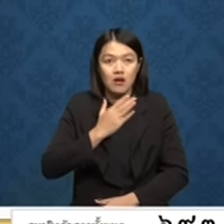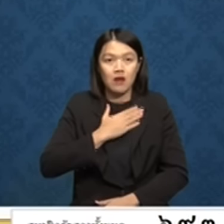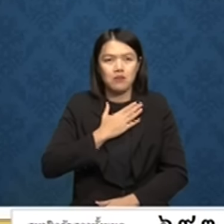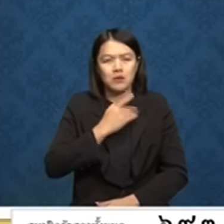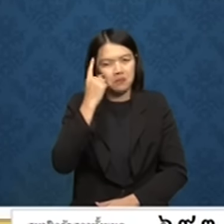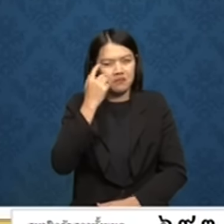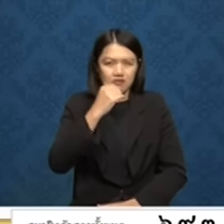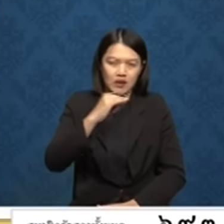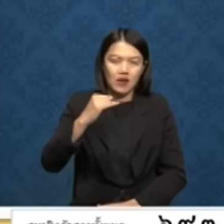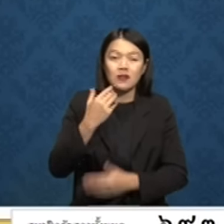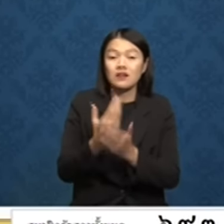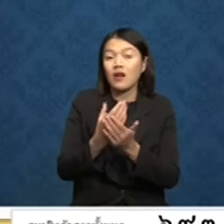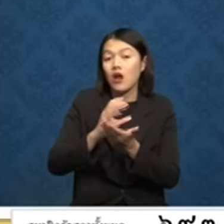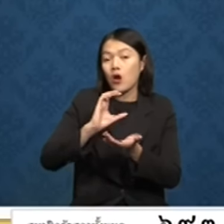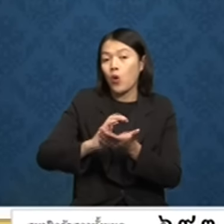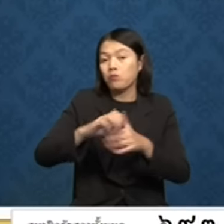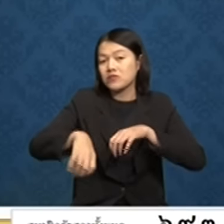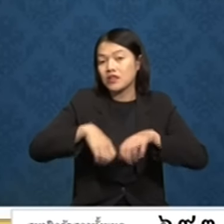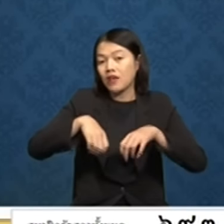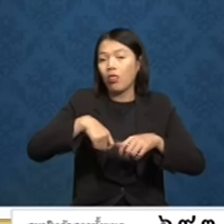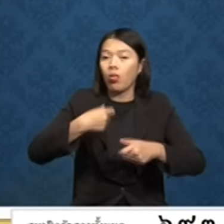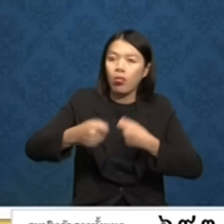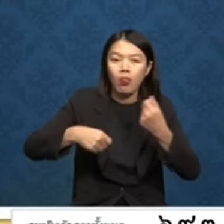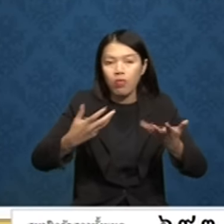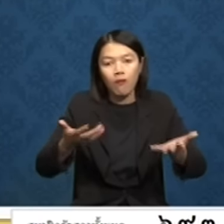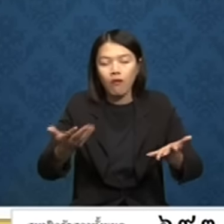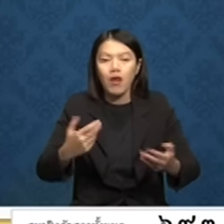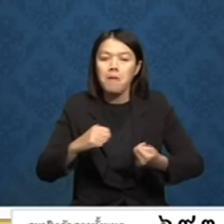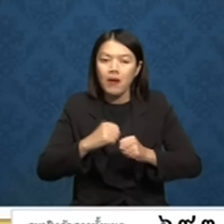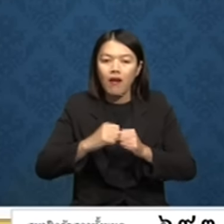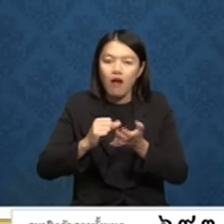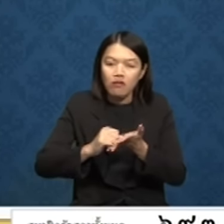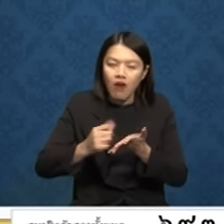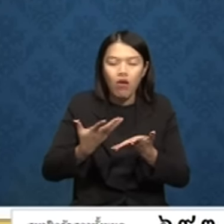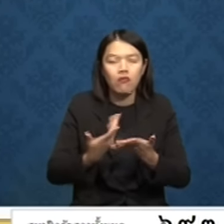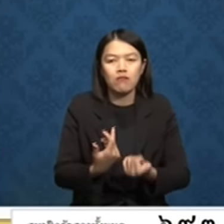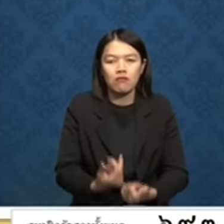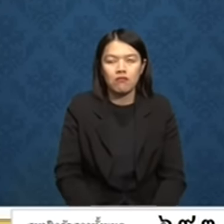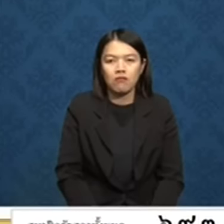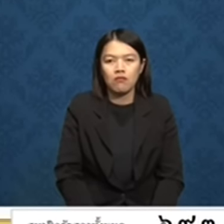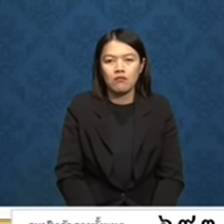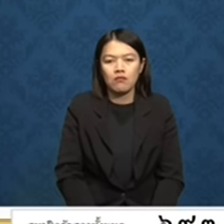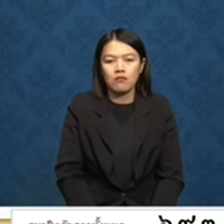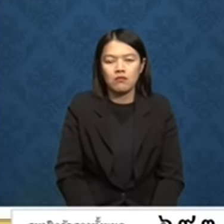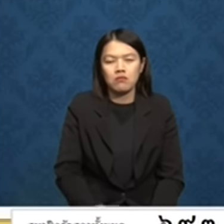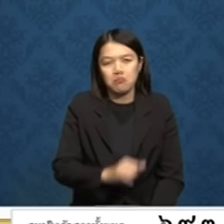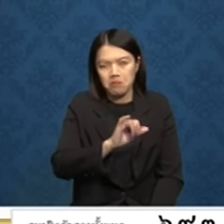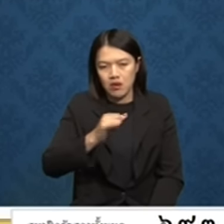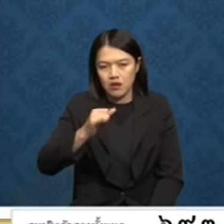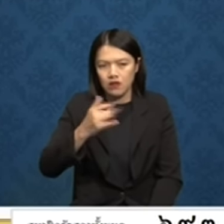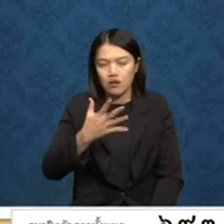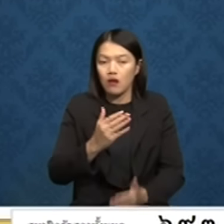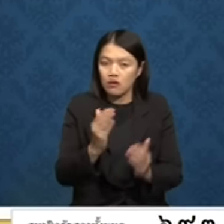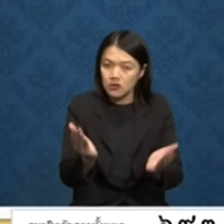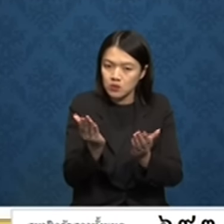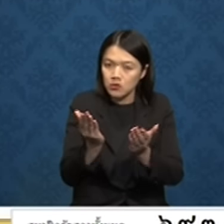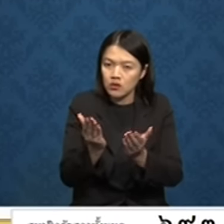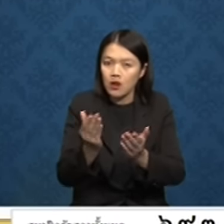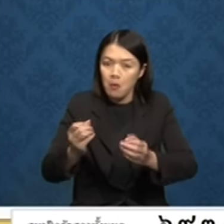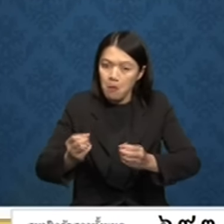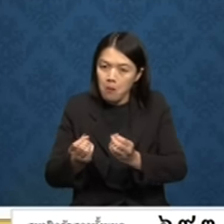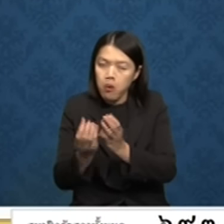ใจนะครับว่างบประมาณที่ใช้กันมาอีหลุยฉุยแฉก่อนหน้านี้เพื่อแก้ปัญหาอ้างการแก้ปัญหาเนี่ยเผลอๆอาจจะมีบางส่วนไปสนับสนุนการก่อการรัฐ